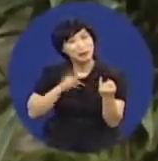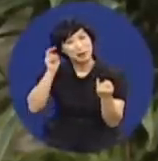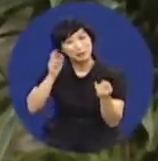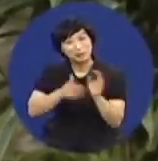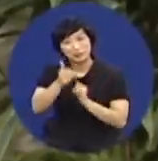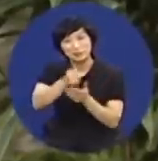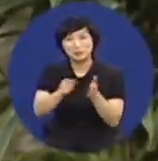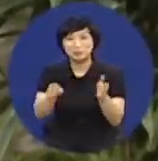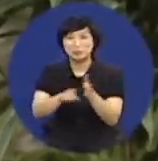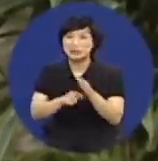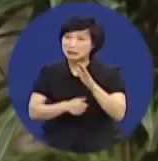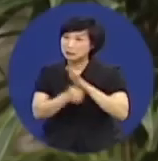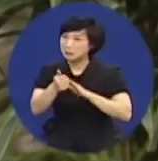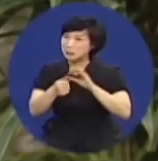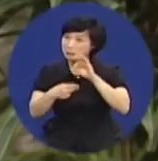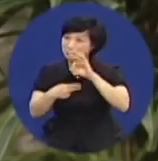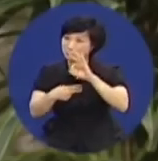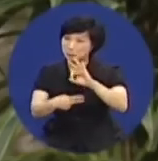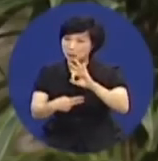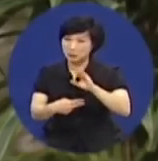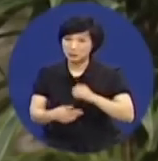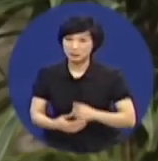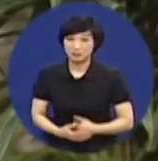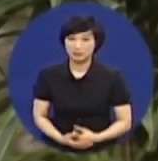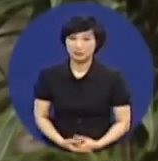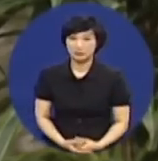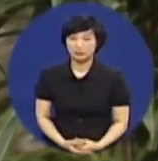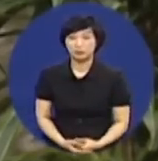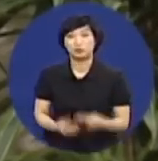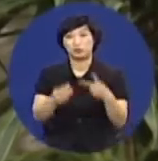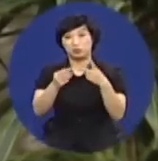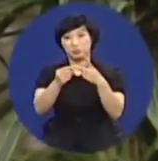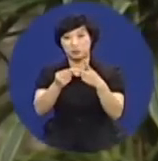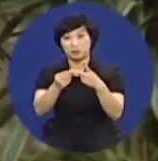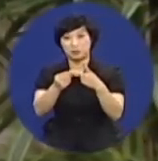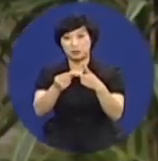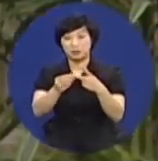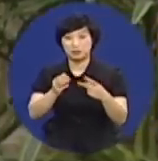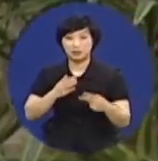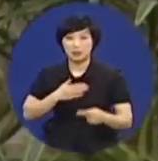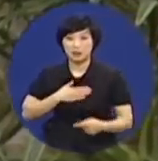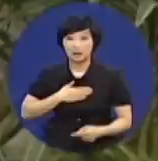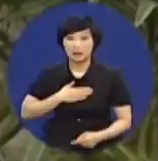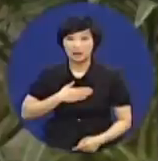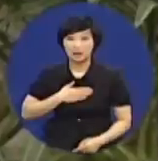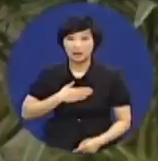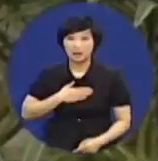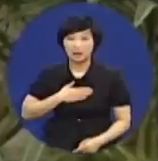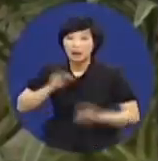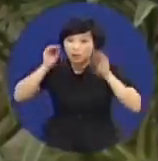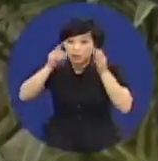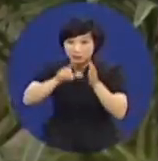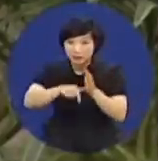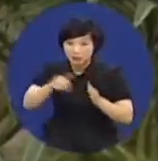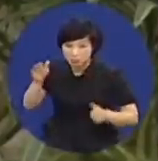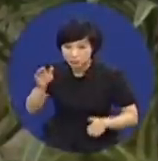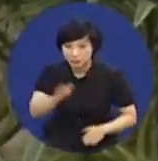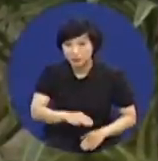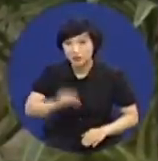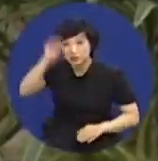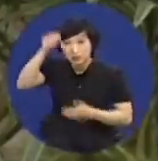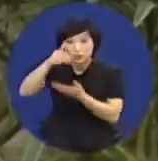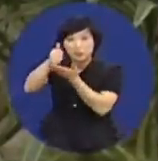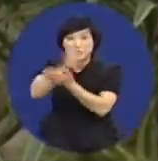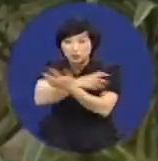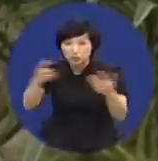ったら、私がイエス様を信じる可能性はなかったでしょう。2番目に、私が小さい頃から聖霊充